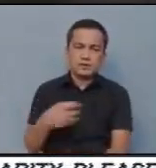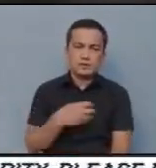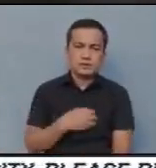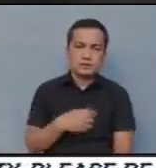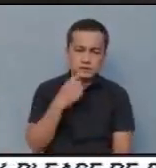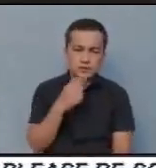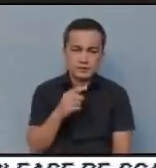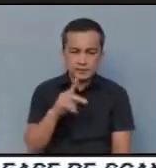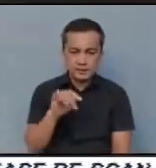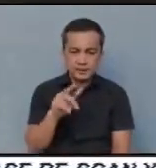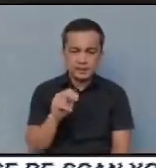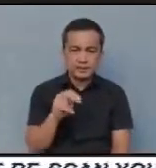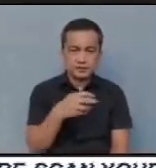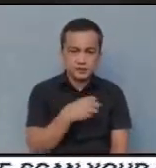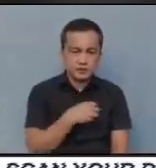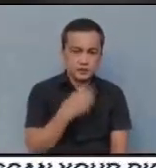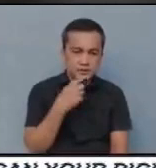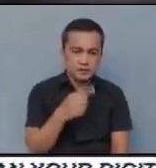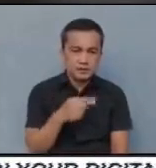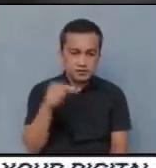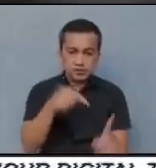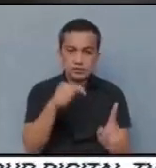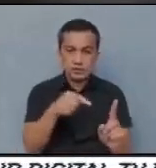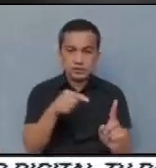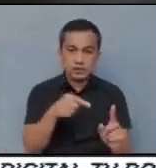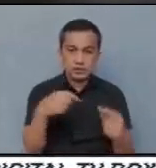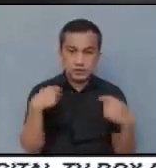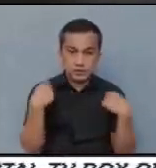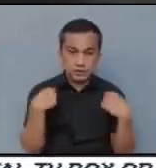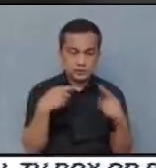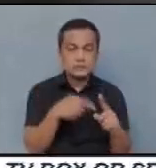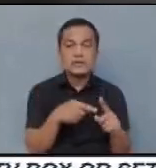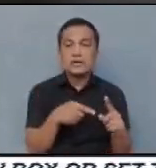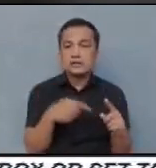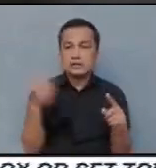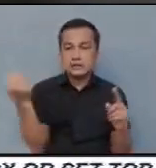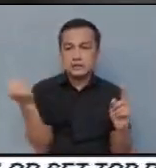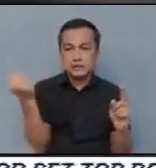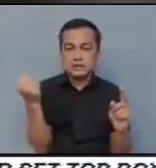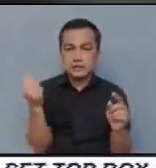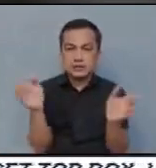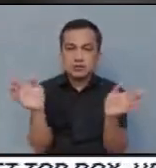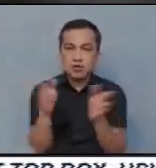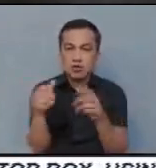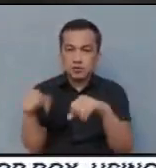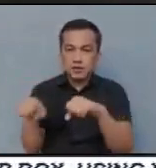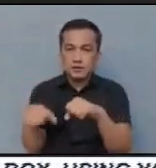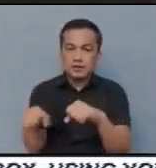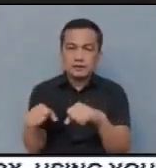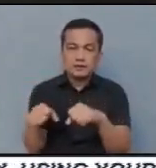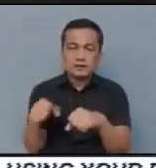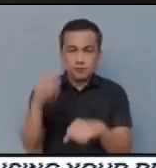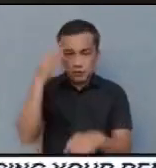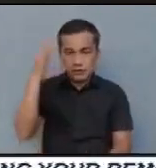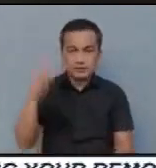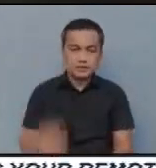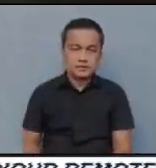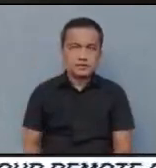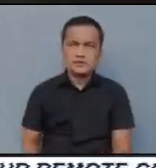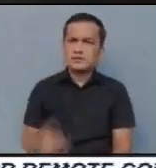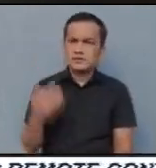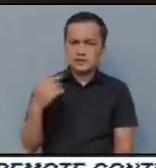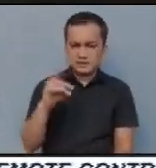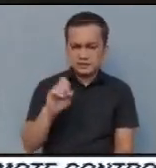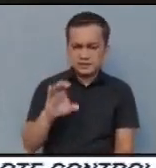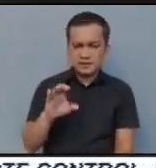Police Station, itinuturo ang binatilyo na nagnakaw umano ng pocket bike sa San Jose del Monte, Bulacan nitong December